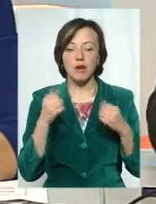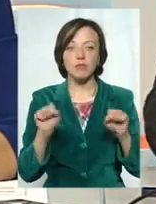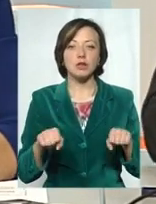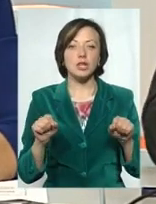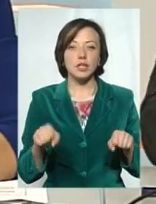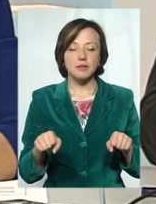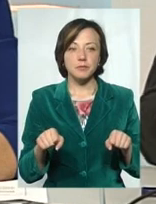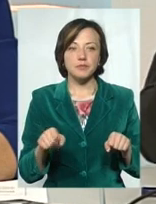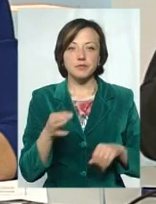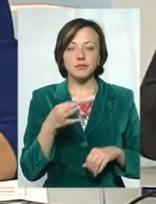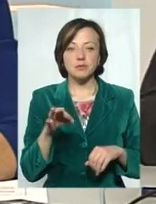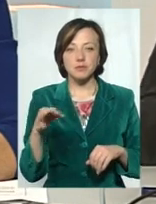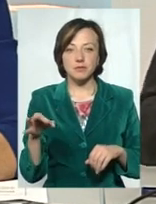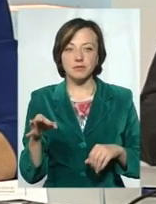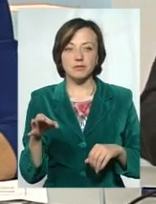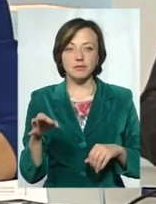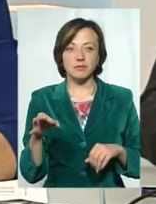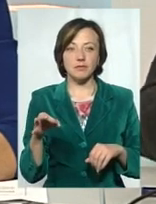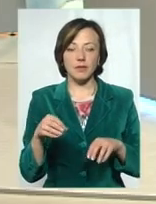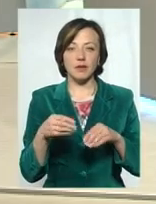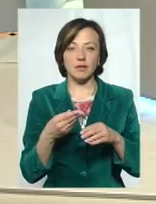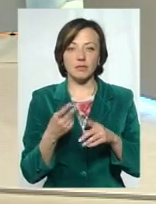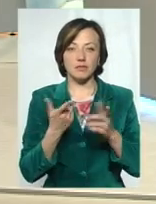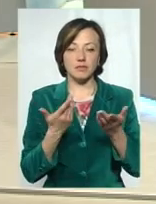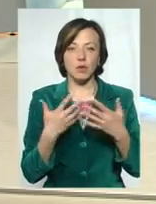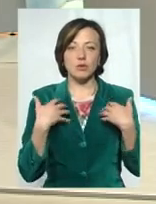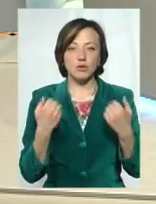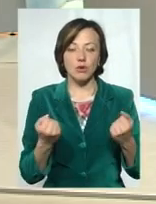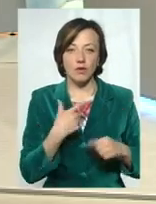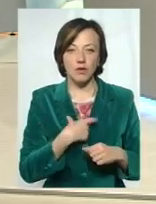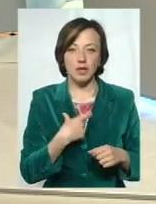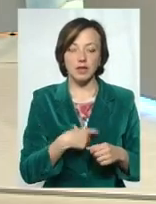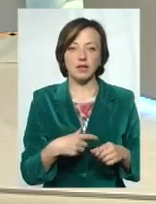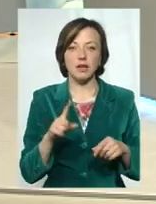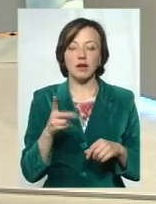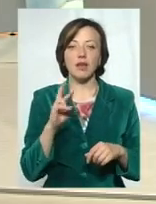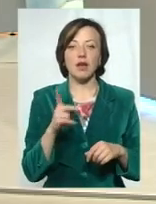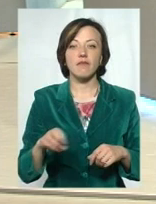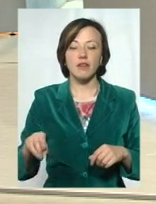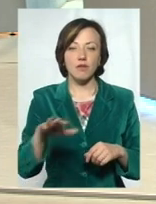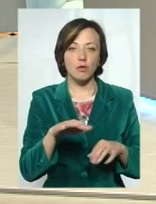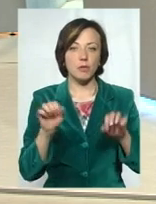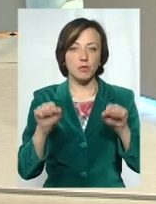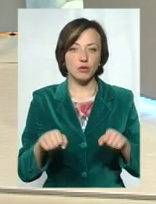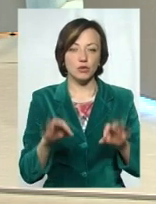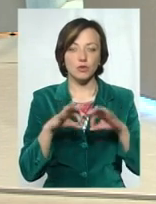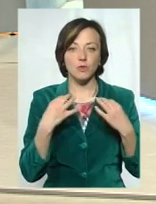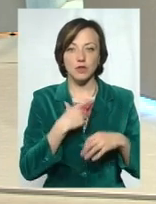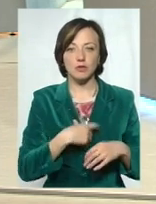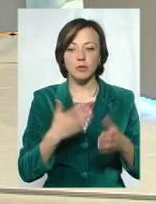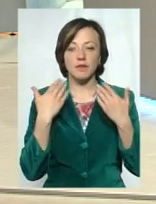можливості якусь копійку відірвати, щоб оздоровитися. Так, як в Європі бачимо, що можуть дозволити